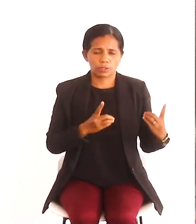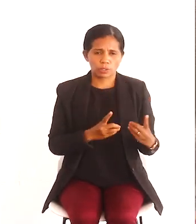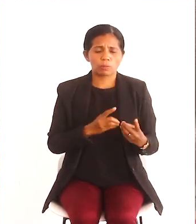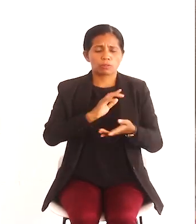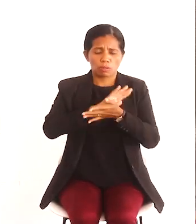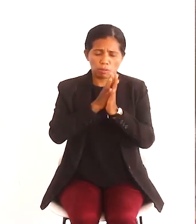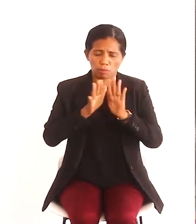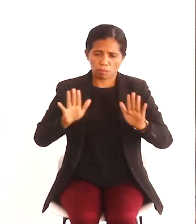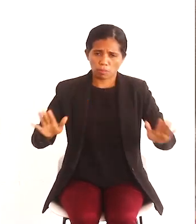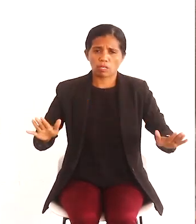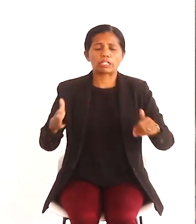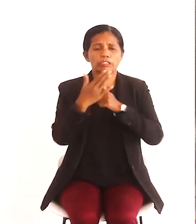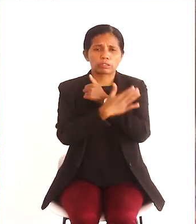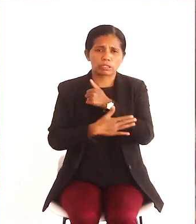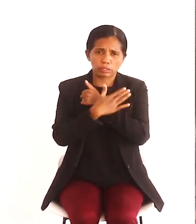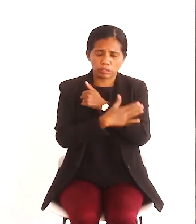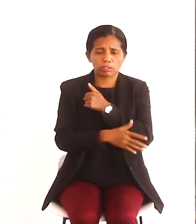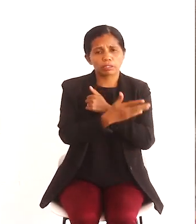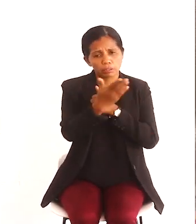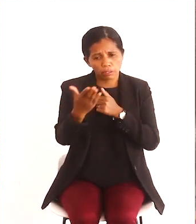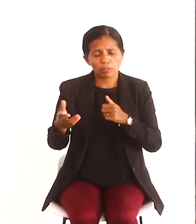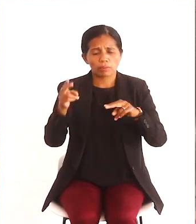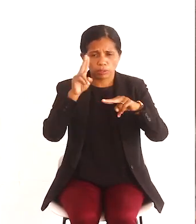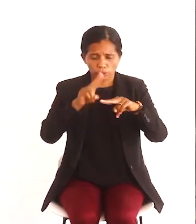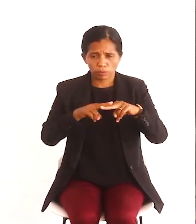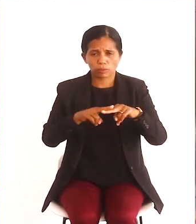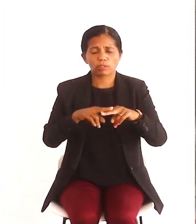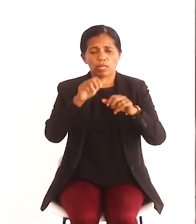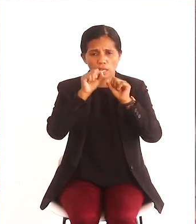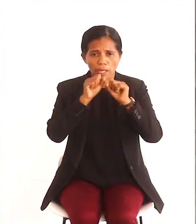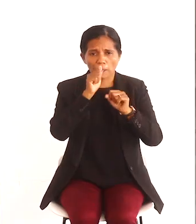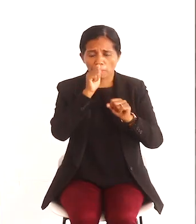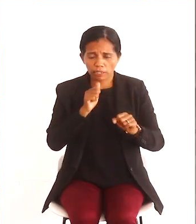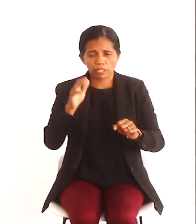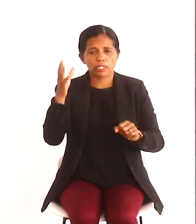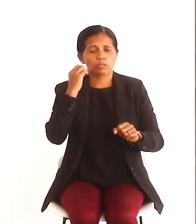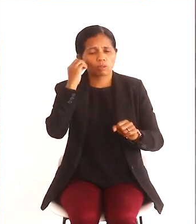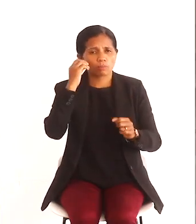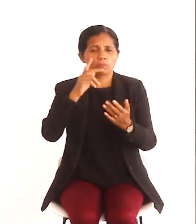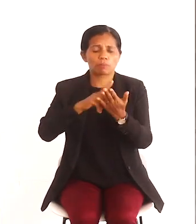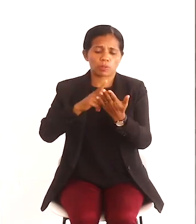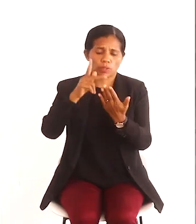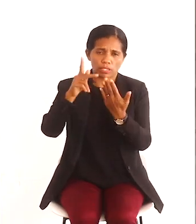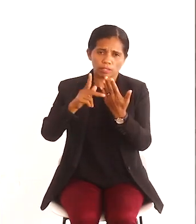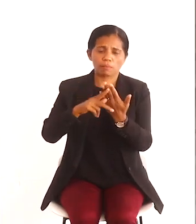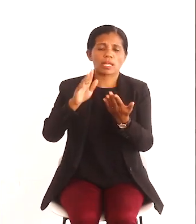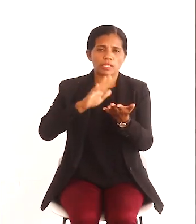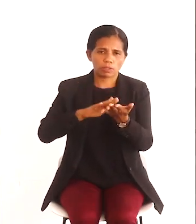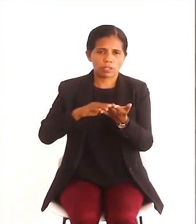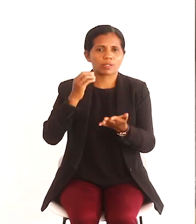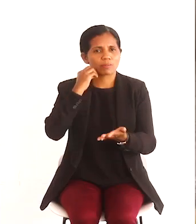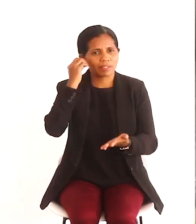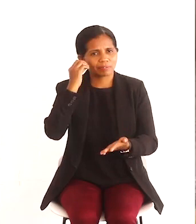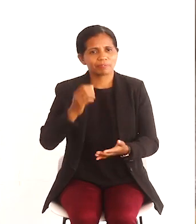unidade, atu ne ia alin sira bele turak mati ke uma atu estuda, liwis programa Escola Bauma.